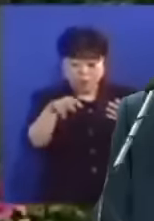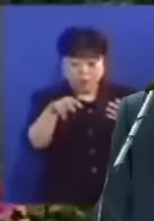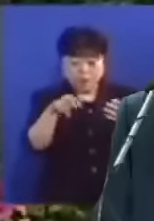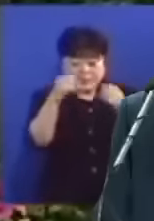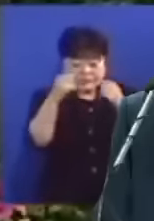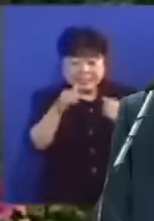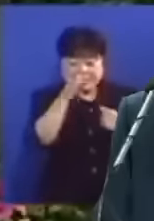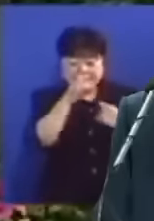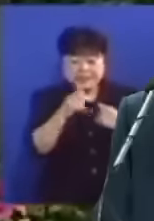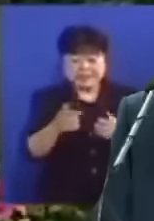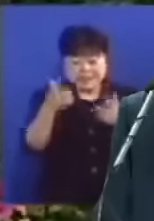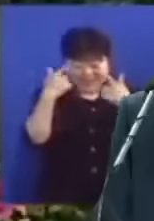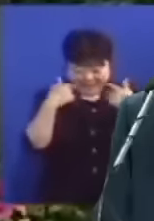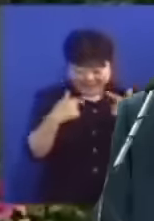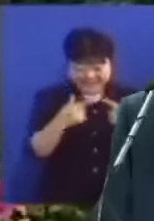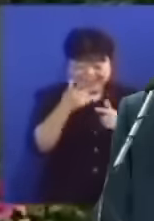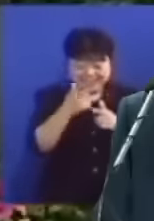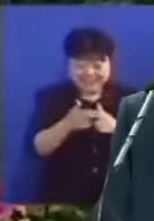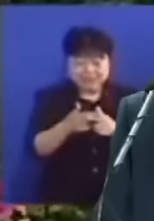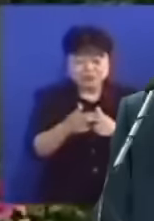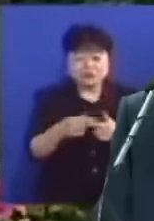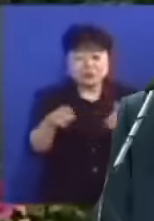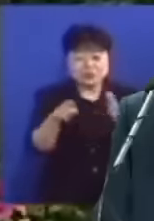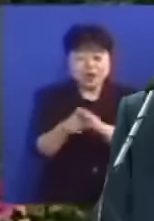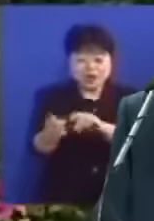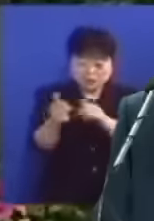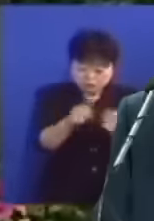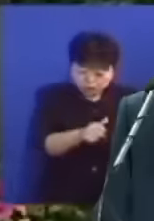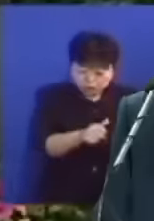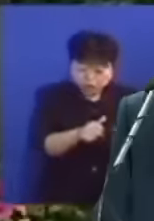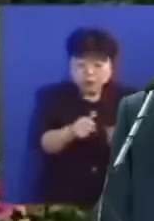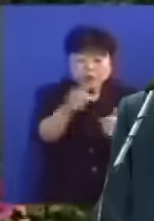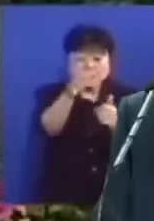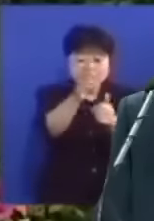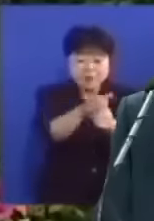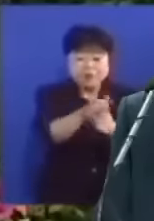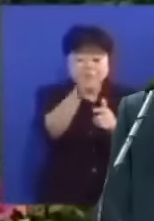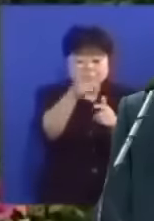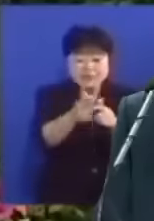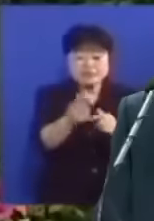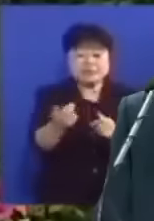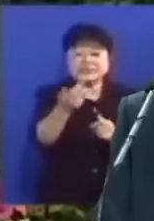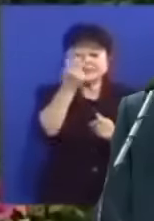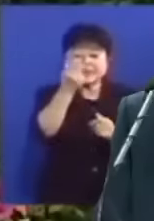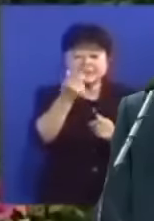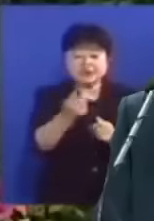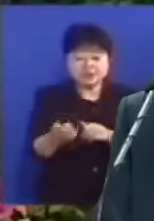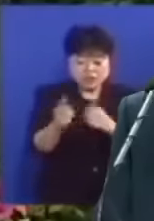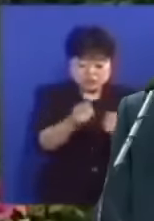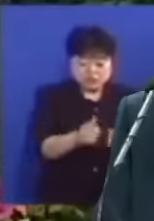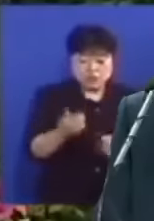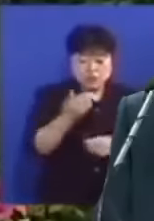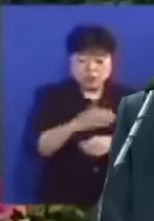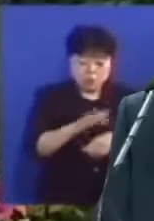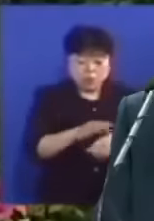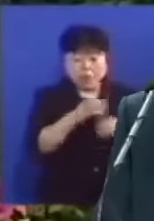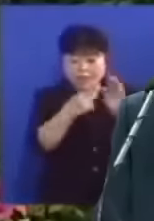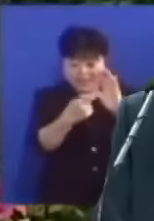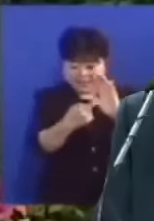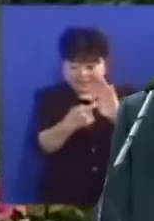우리 살아있는 자가 항상 예수를 위하여 죽음에 넘겨지면 예수의 생명이 또한 우리 죽을 육체에 나타나게